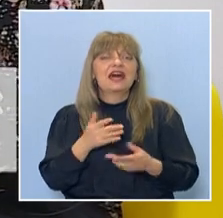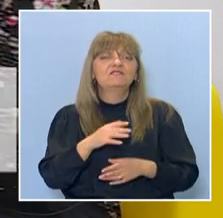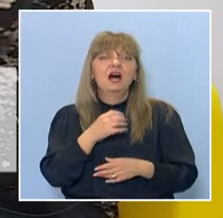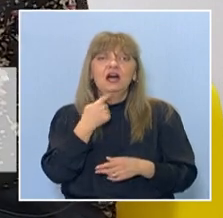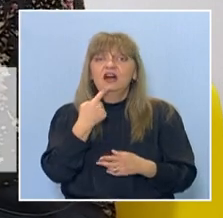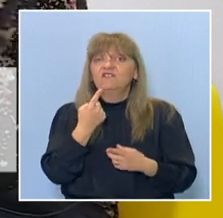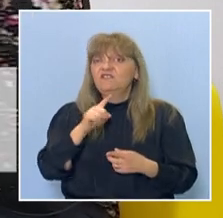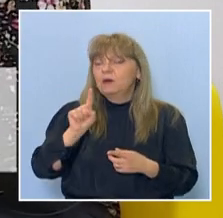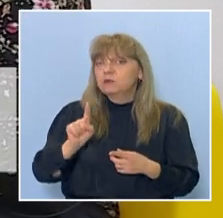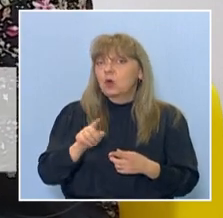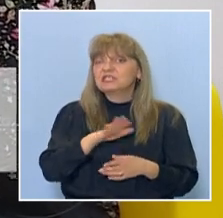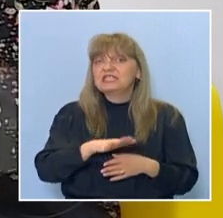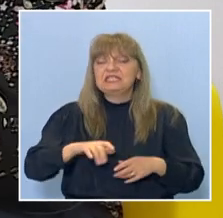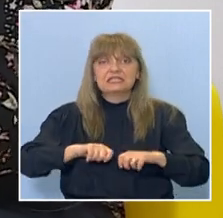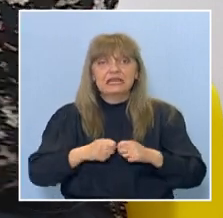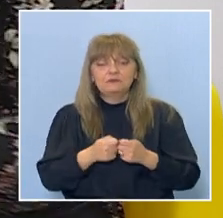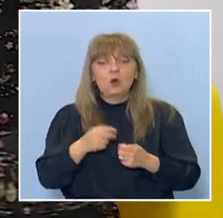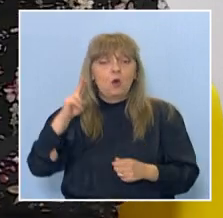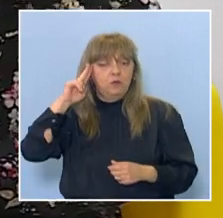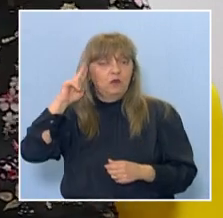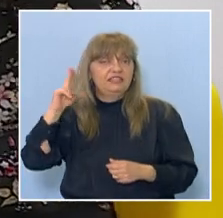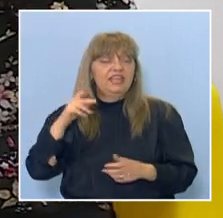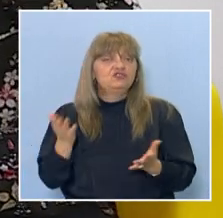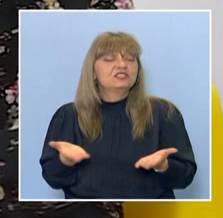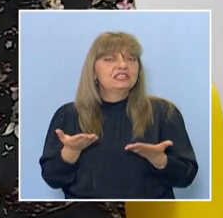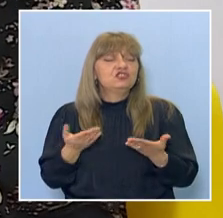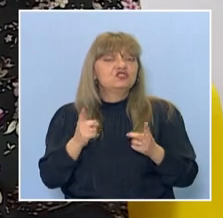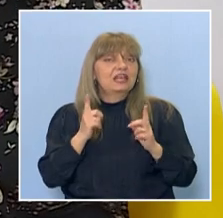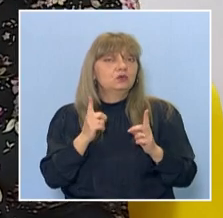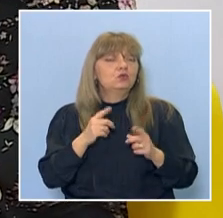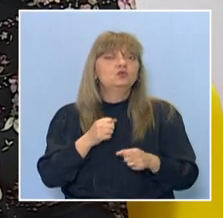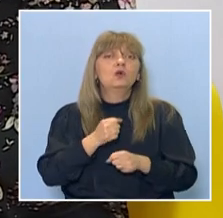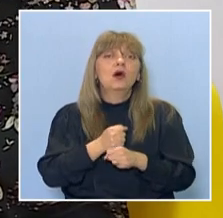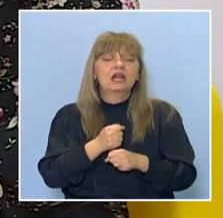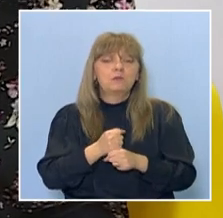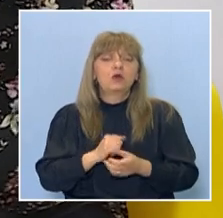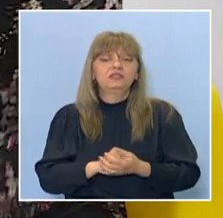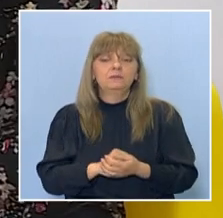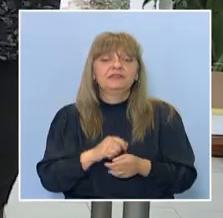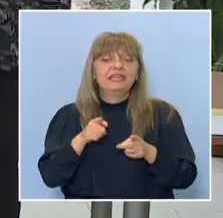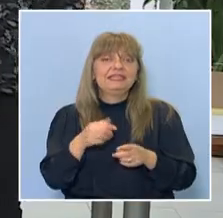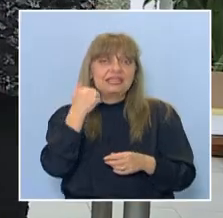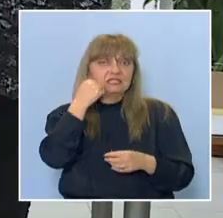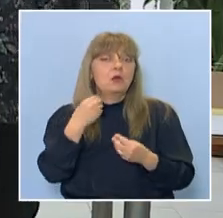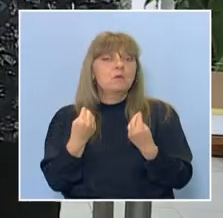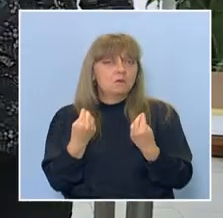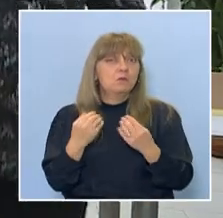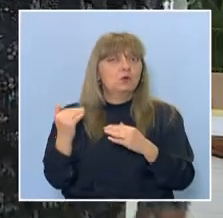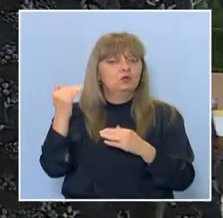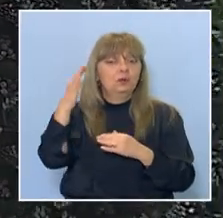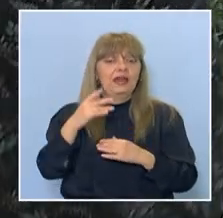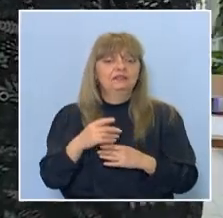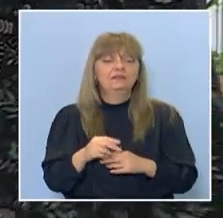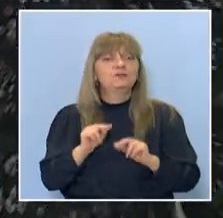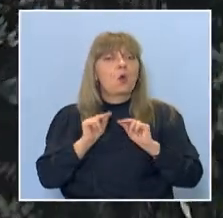увреждане, поведенчески са нещата, върху които се работи и те се подобряват. Консултациите